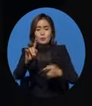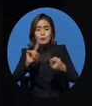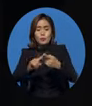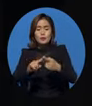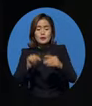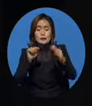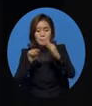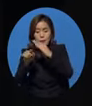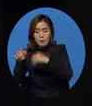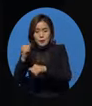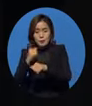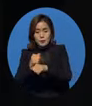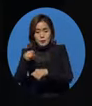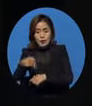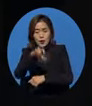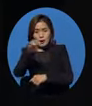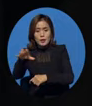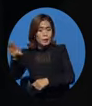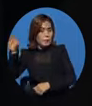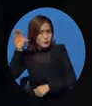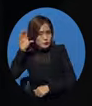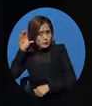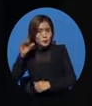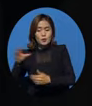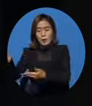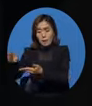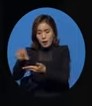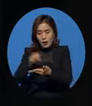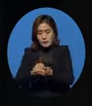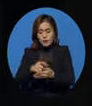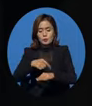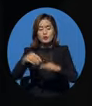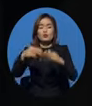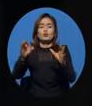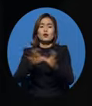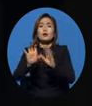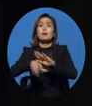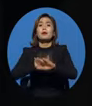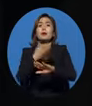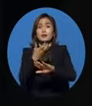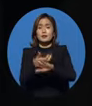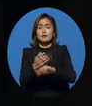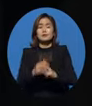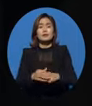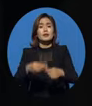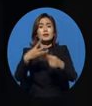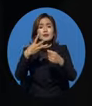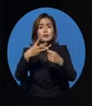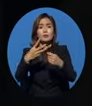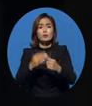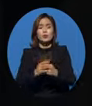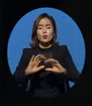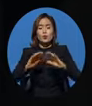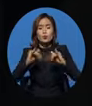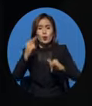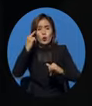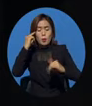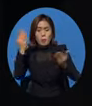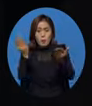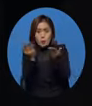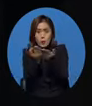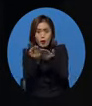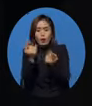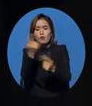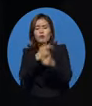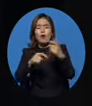들어서 현장의 목소리를 그대로 반영하는 민주당으로 혁신 해내겠습니다 세번째는 국민의 눈높이 보다 더